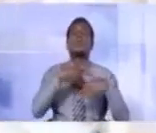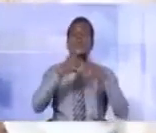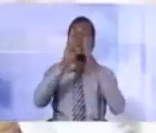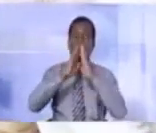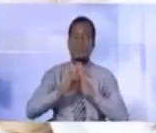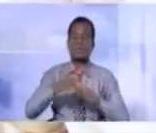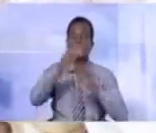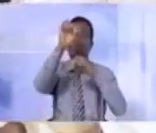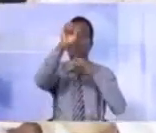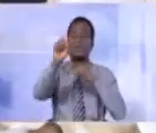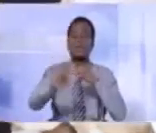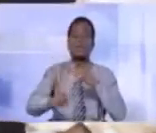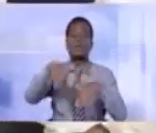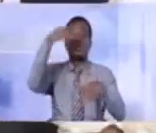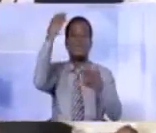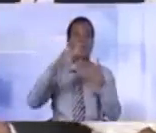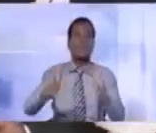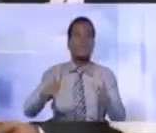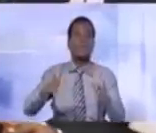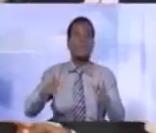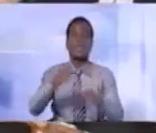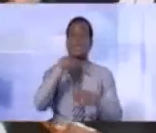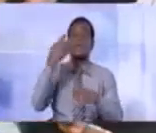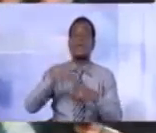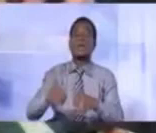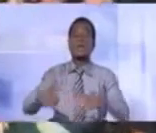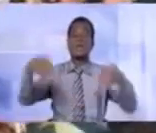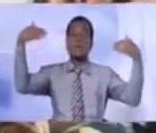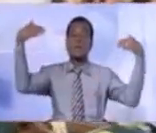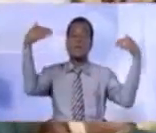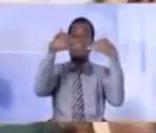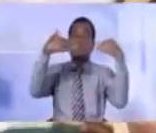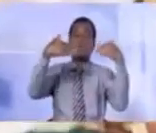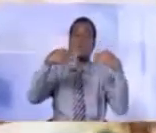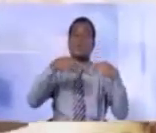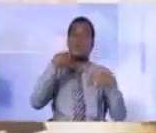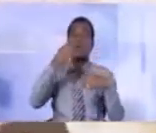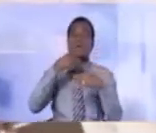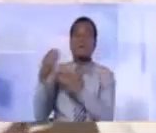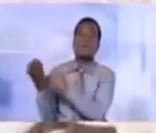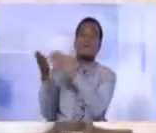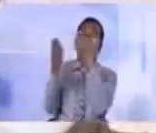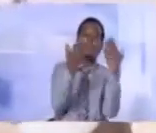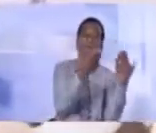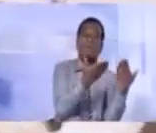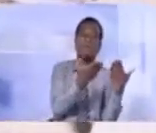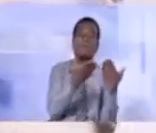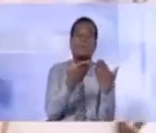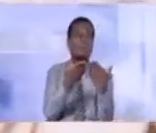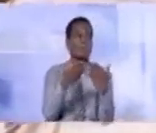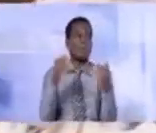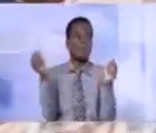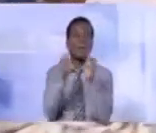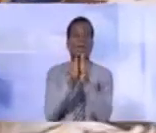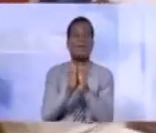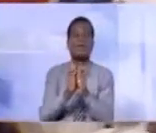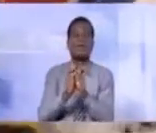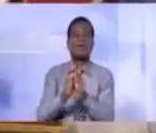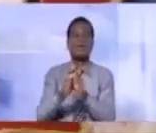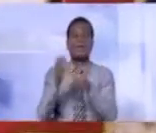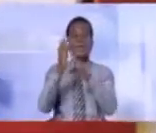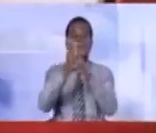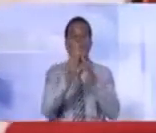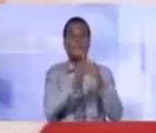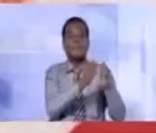solution définitive et équitable il a apporté avec la médiation